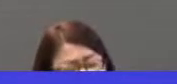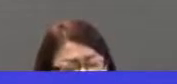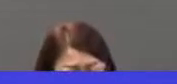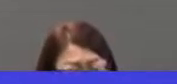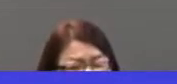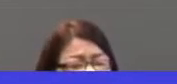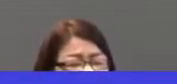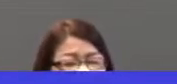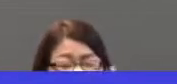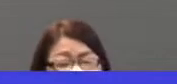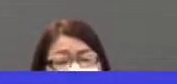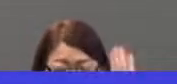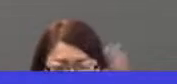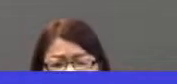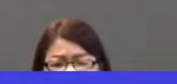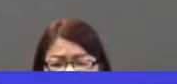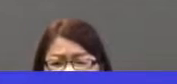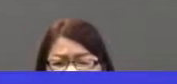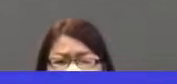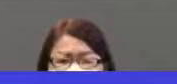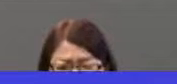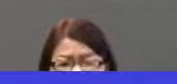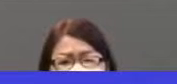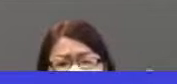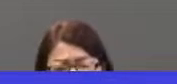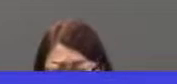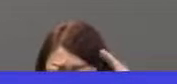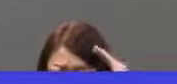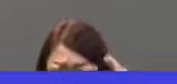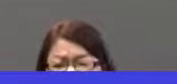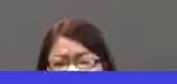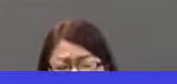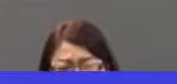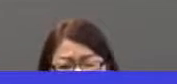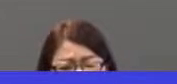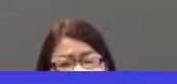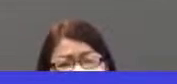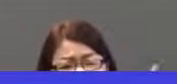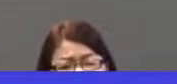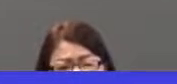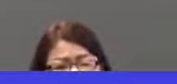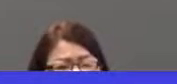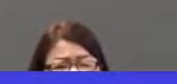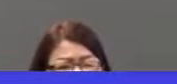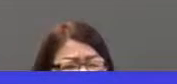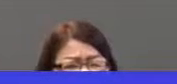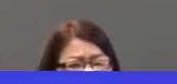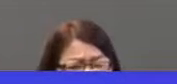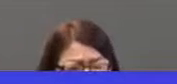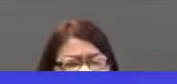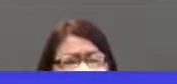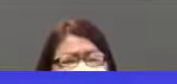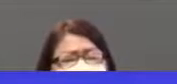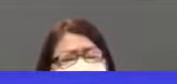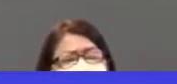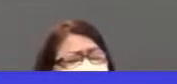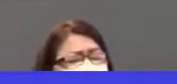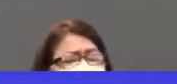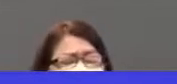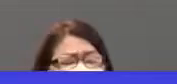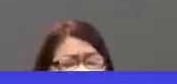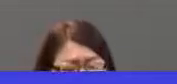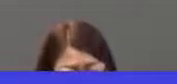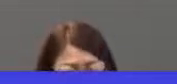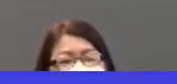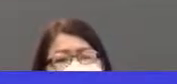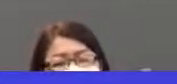ก็ว่าไปตามกระบวนการยุติธรร ม เตรียมก็อย่างที่คุณได้รายงานไปแล้วว่าท่านก็เตรียมพร้อมที่จะนำหลักทรัพย์ม